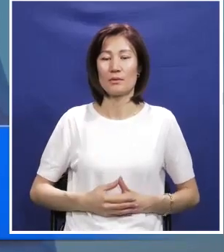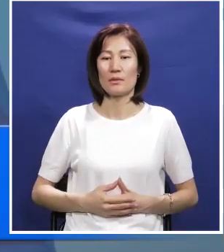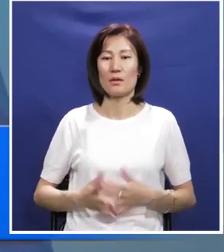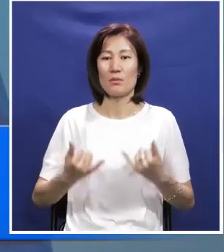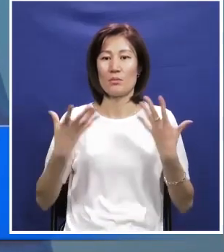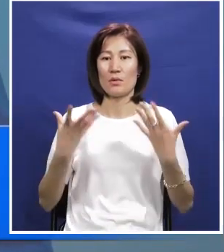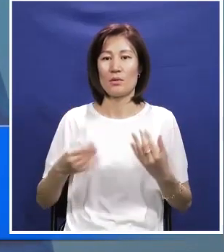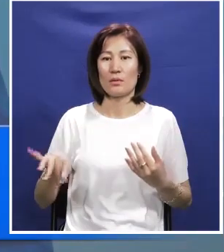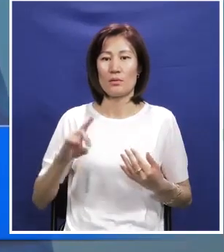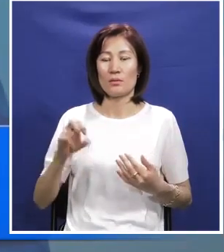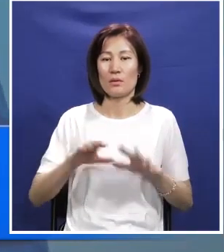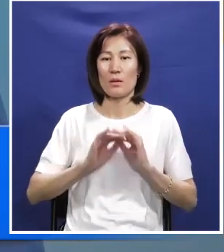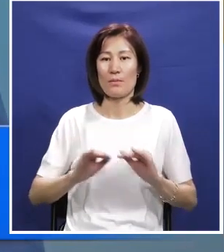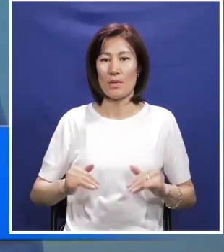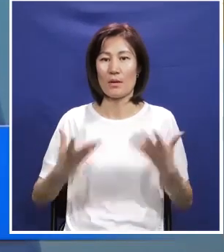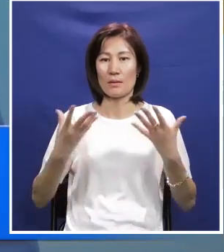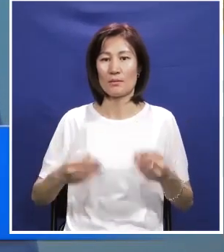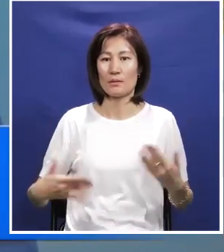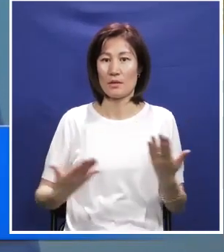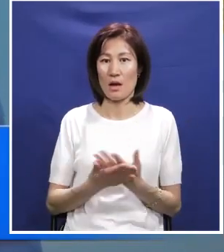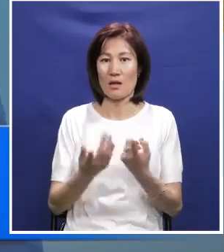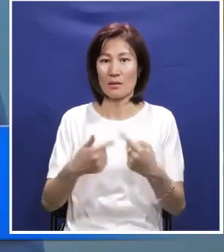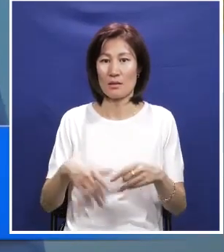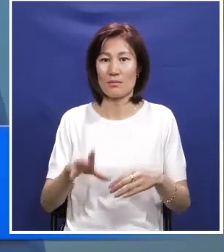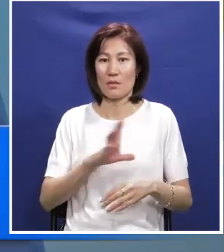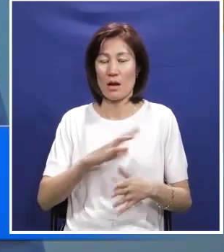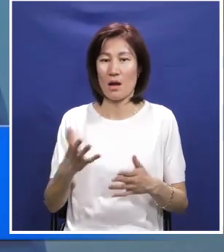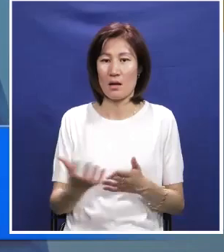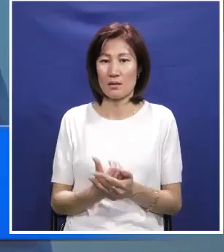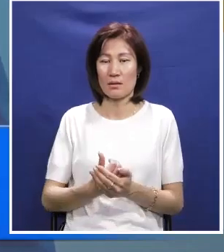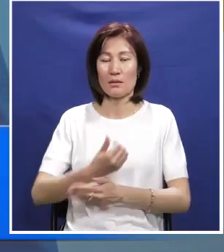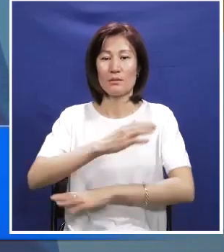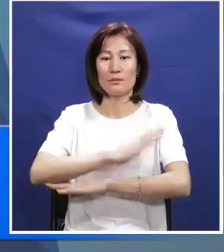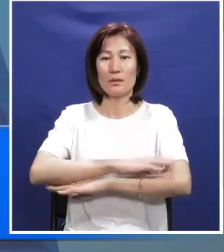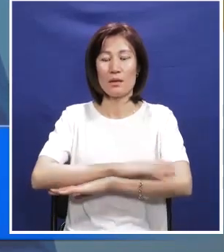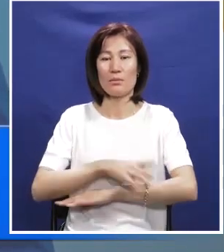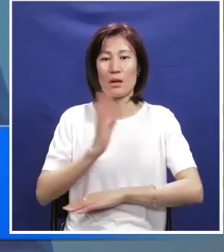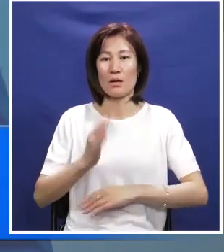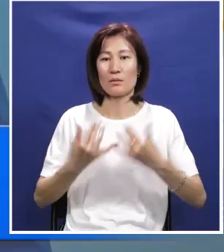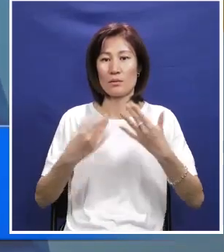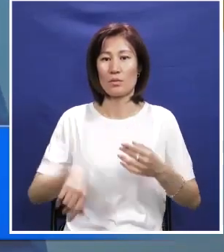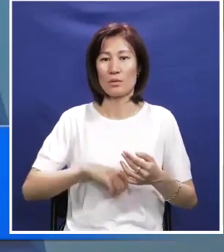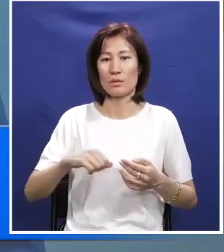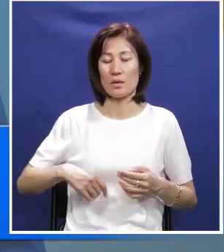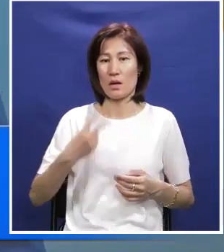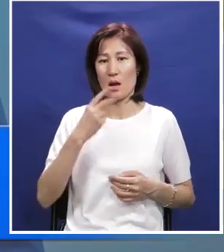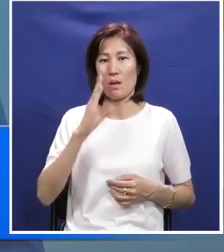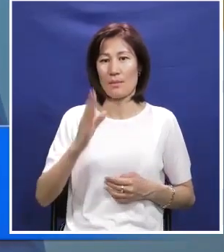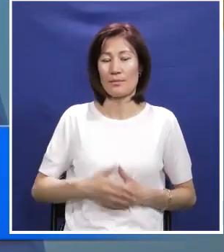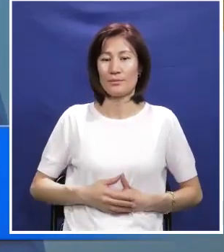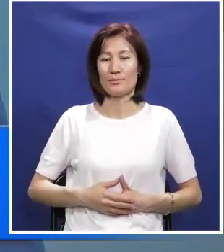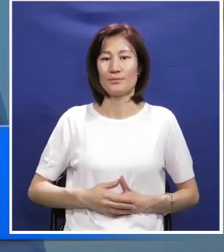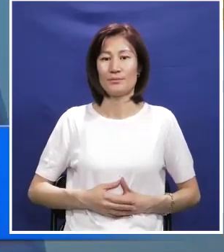күнде біздің балабақшамызға жаңа технологияларды алып сабаққа енгізіп отырмыз. Қазір өздеріңіз куәсі болып